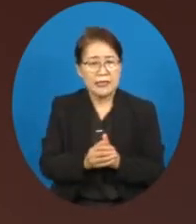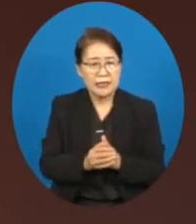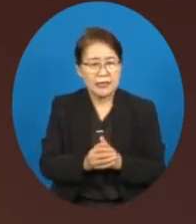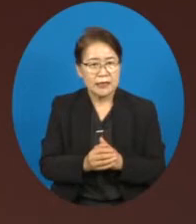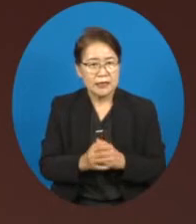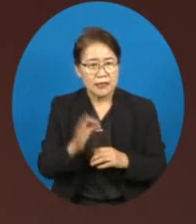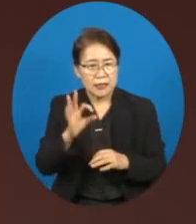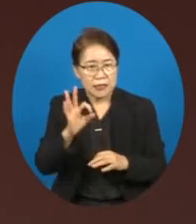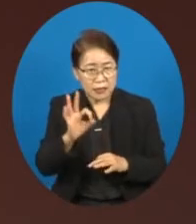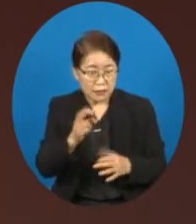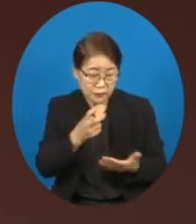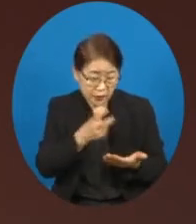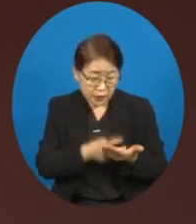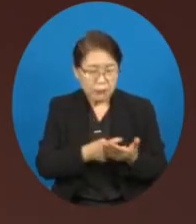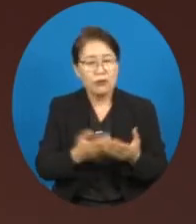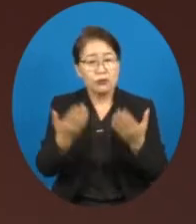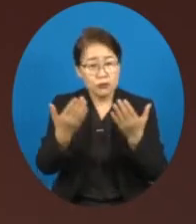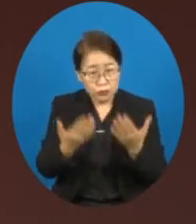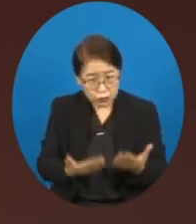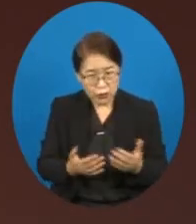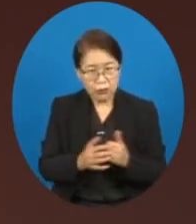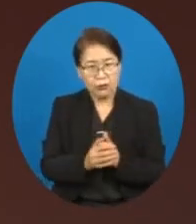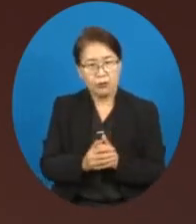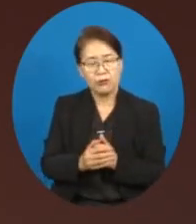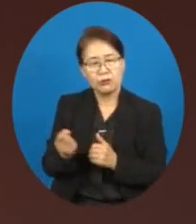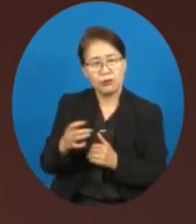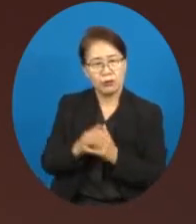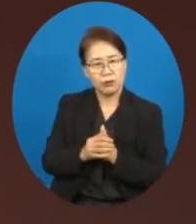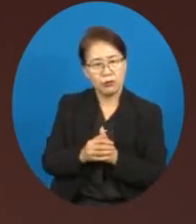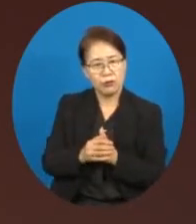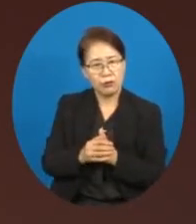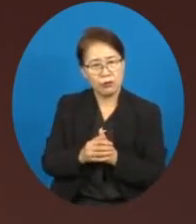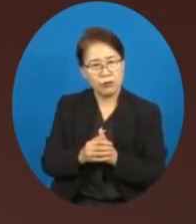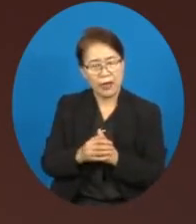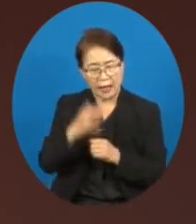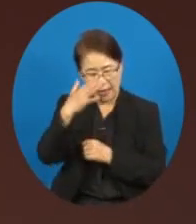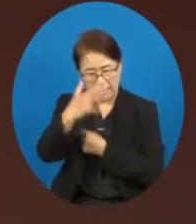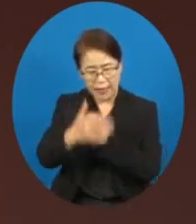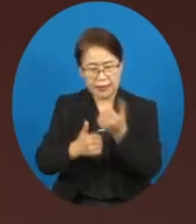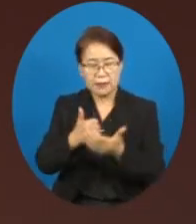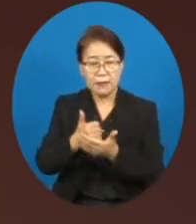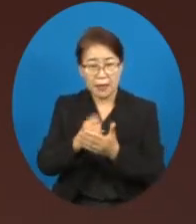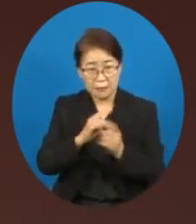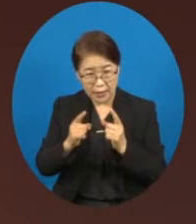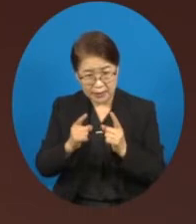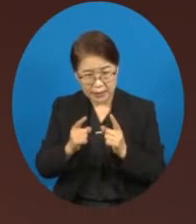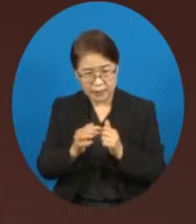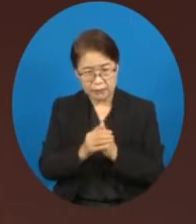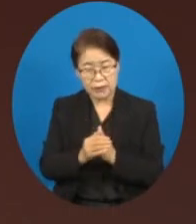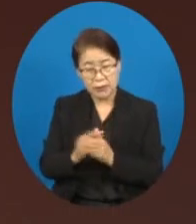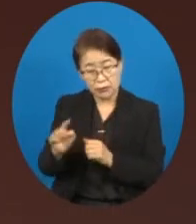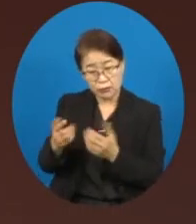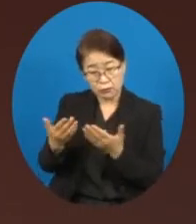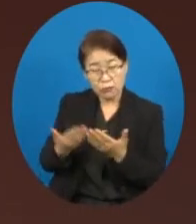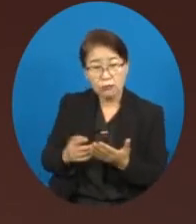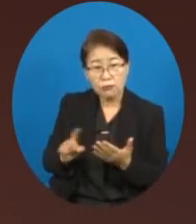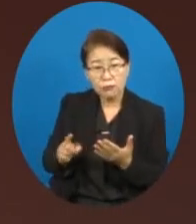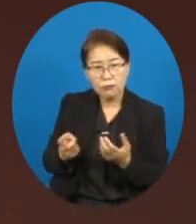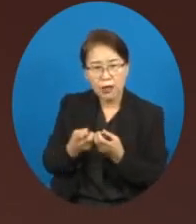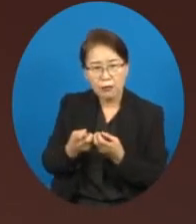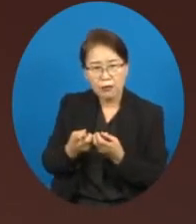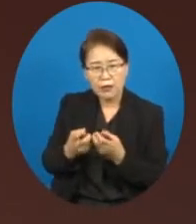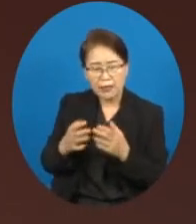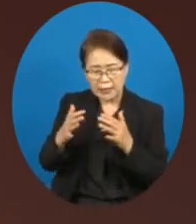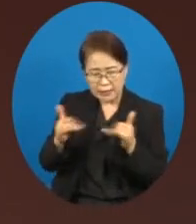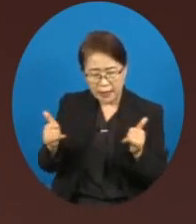신구약 성경 66권도 하나님이 어떻게 주셨나요? 하나님께서 사람들에게